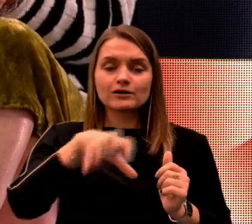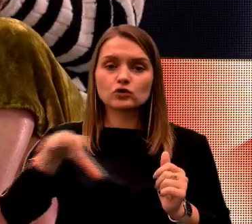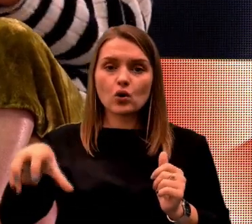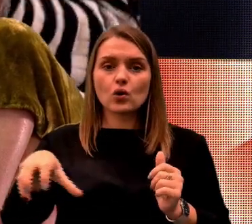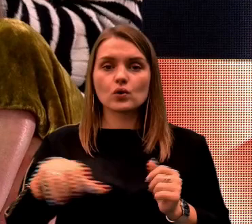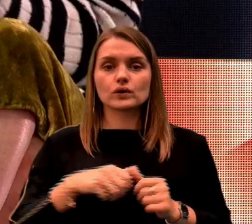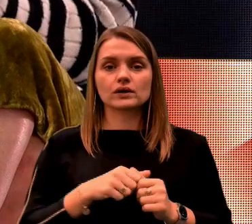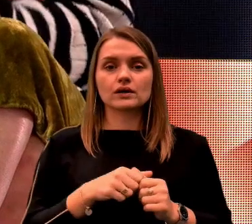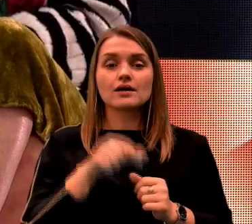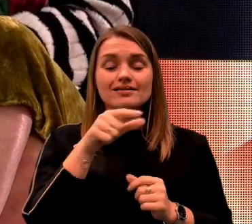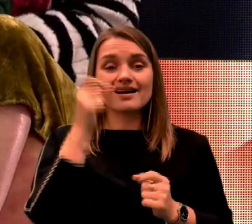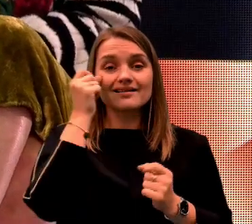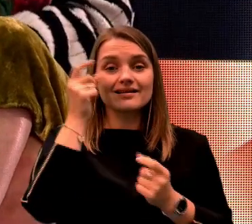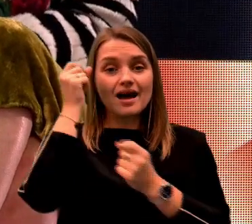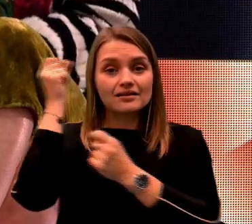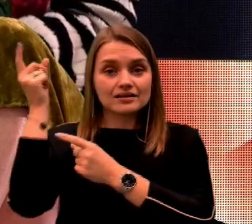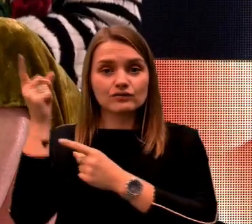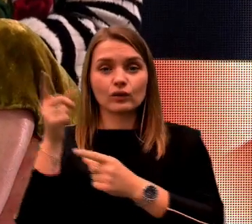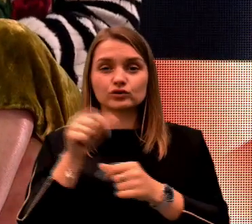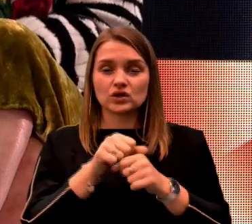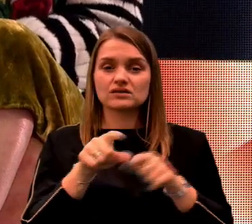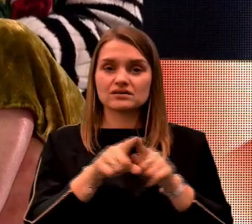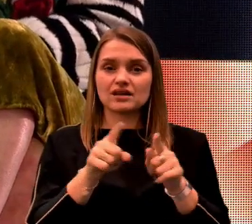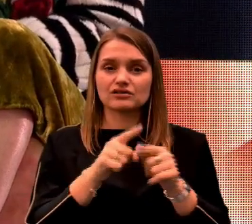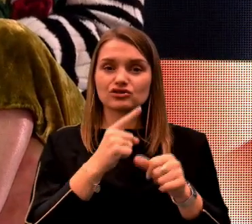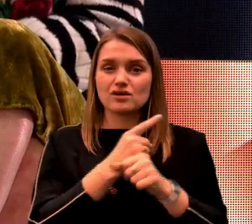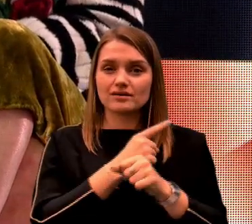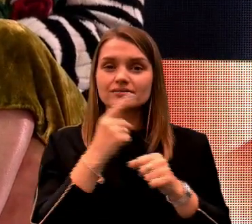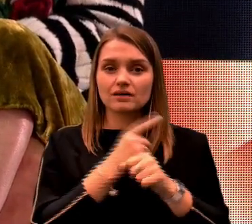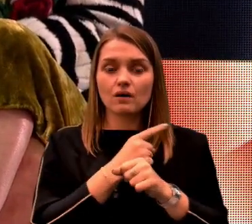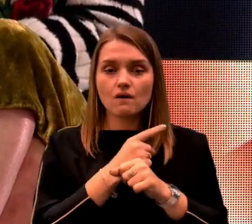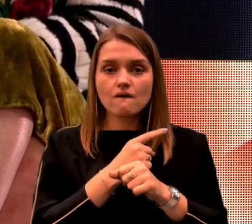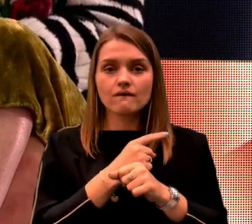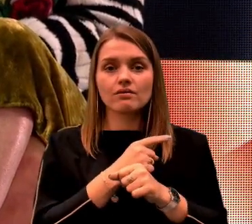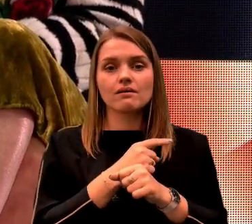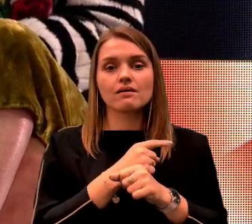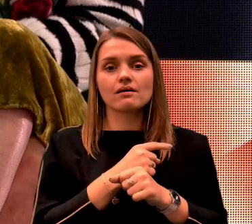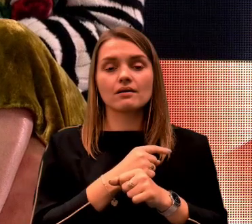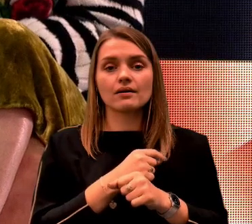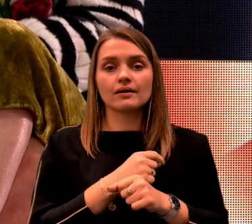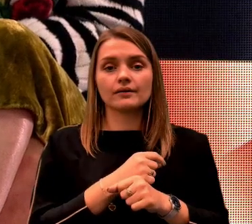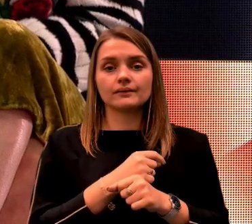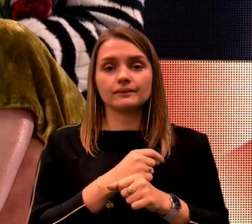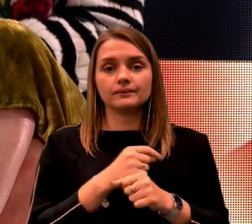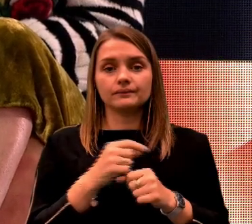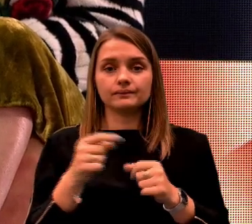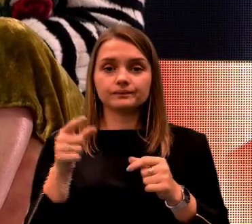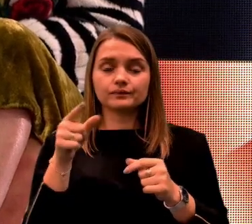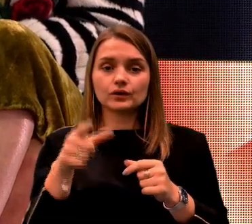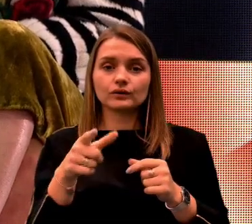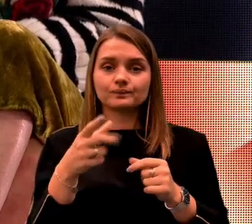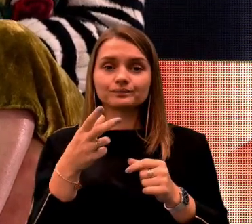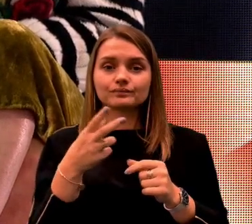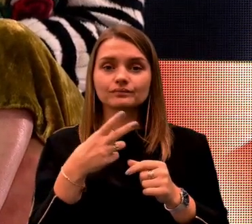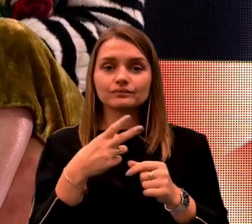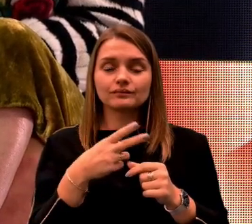nadmierna kreatywność jest wręcz zagrażająca, czy jak wprowadzimy wymiar skuteczności, o czym ty mówiłaś, to rzeczywiście wcale